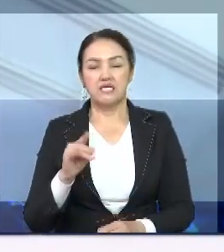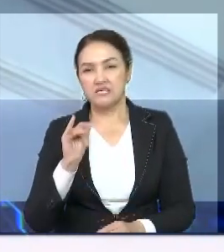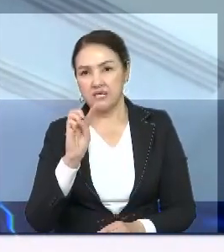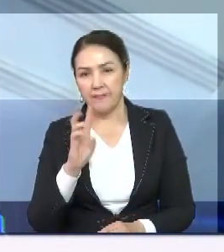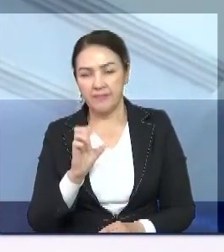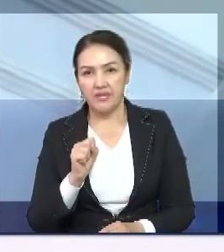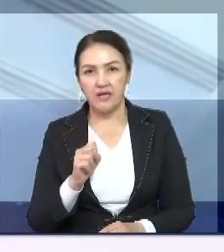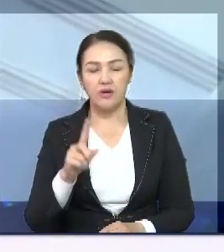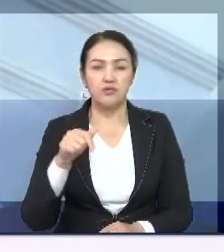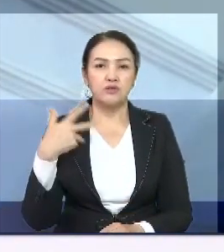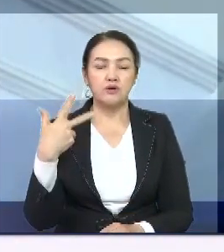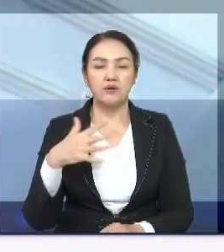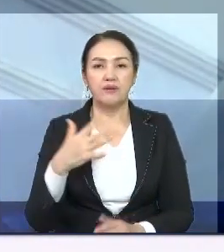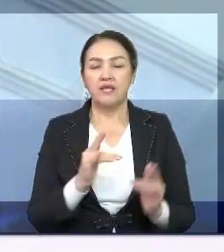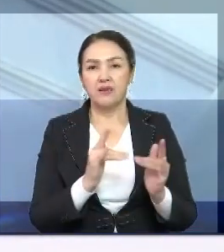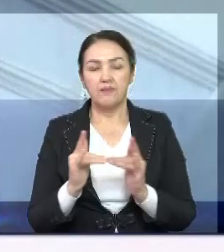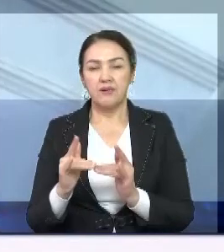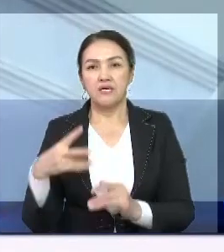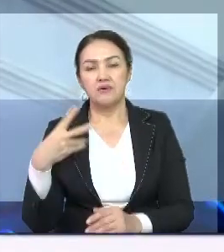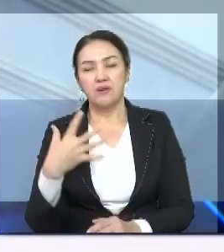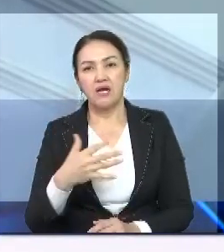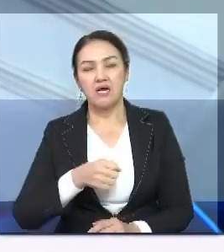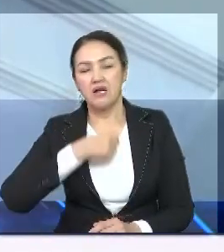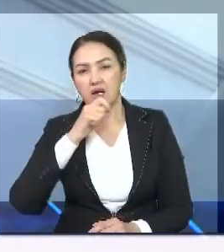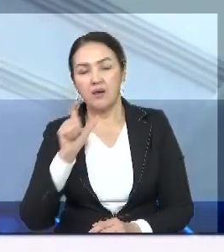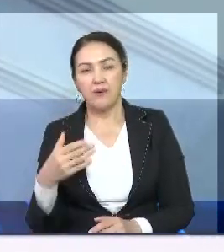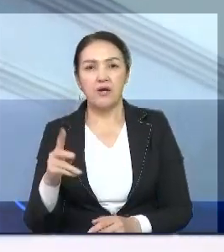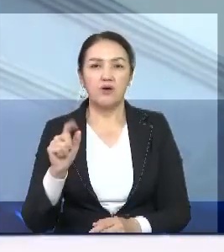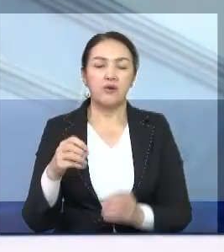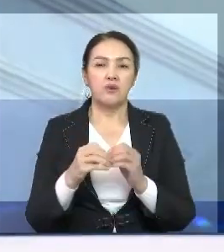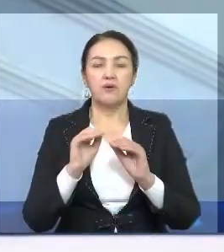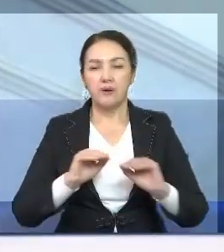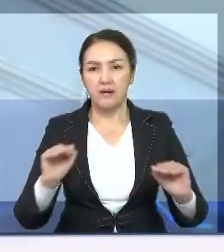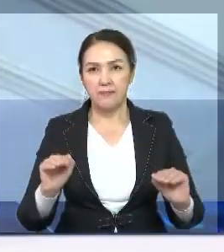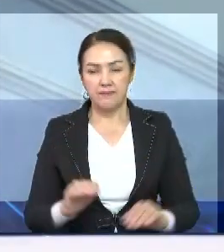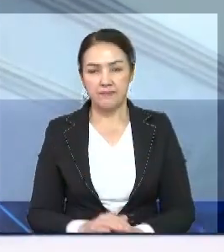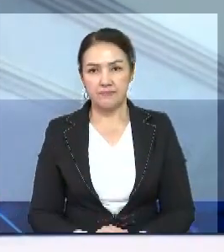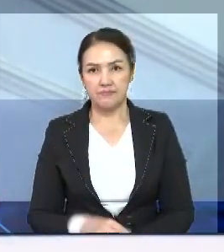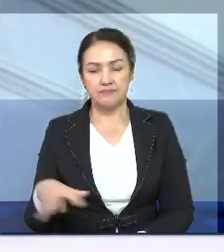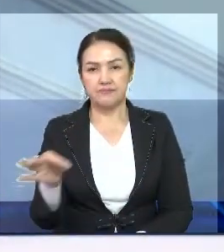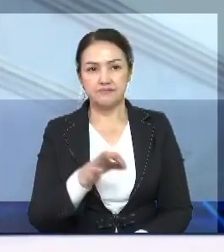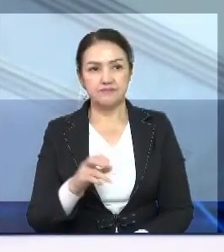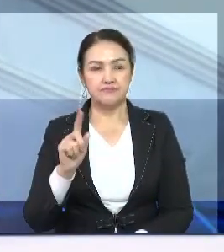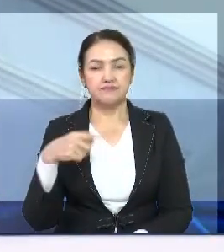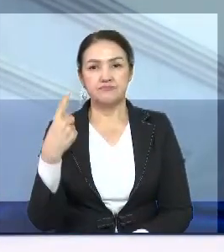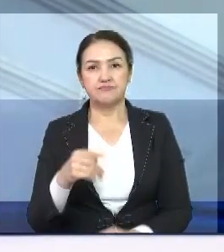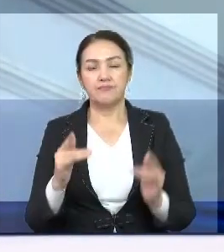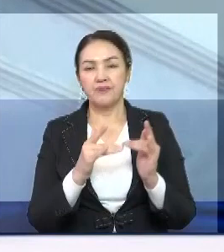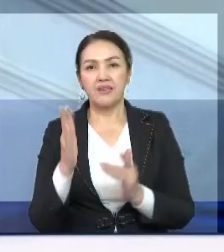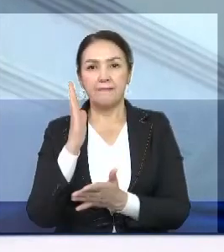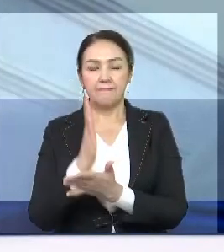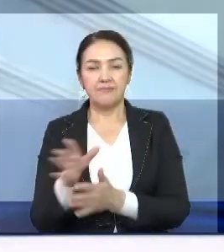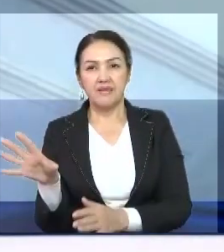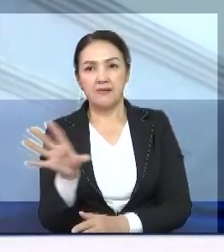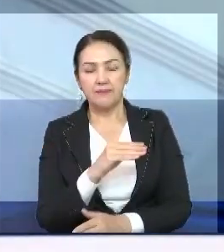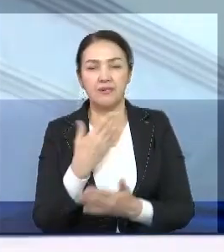базасында 135 кереует, оның 25-і ересектерге, 110-і балалар. Аудандар бойынша 101 кереует бар.